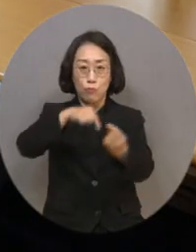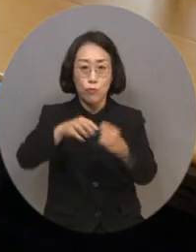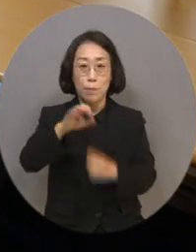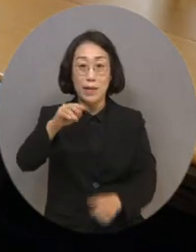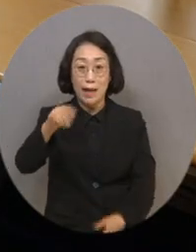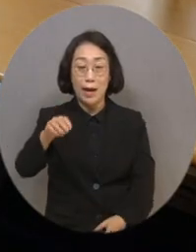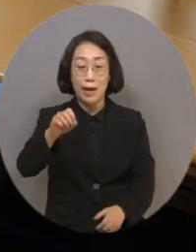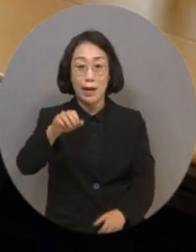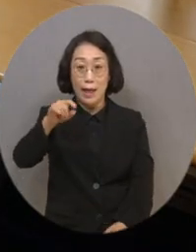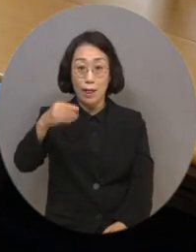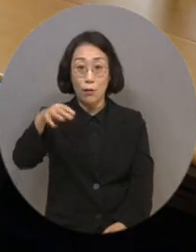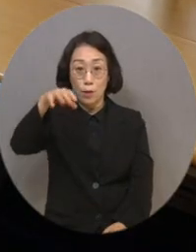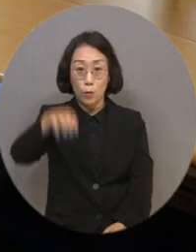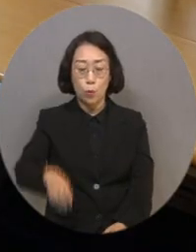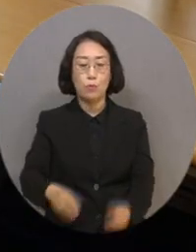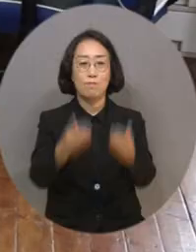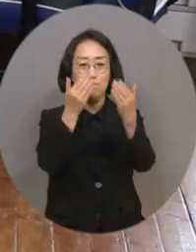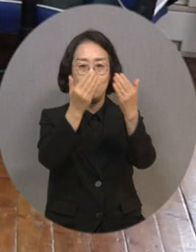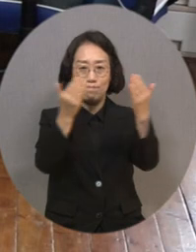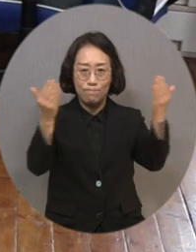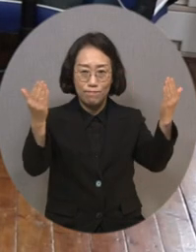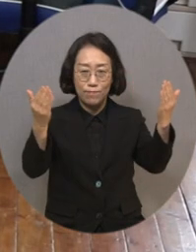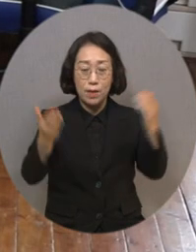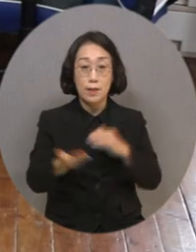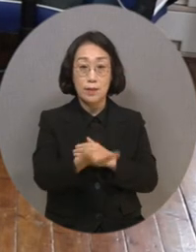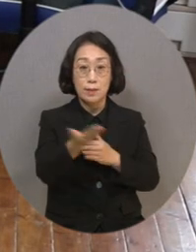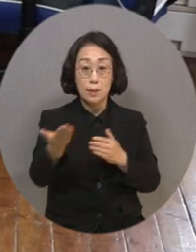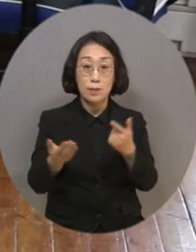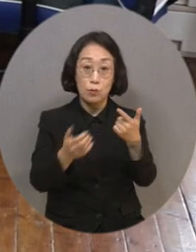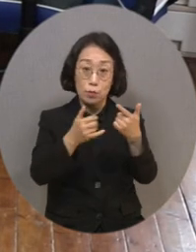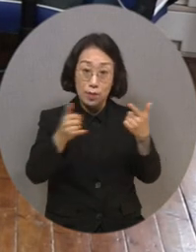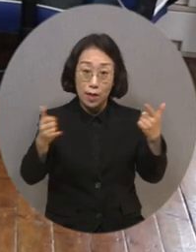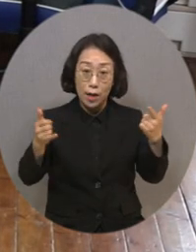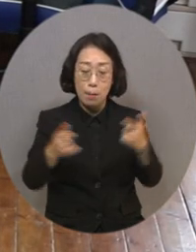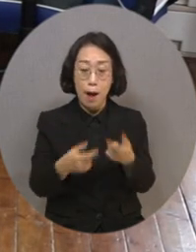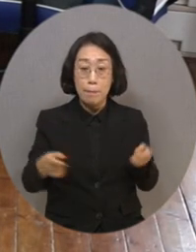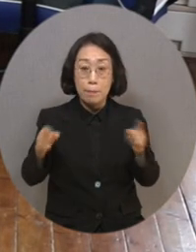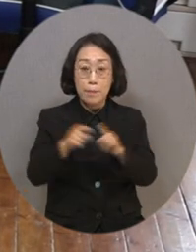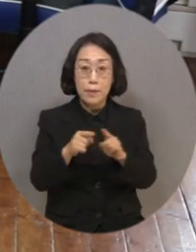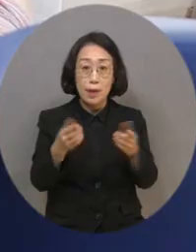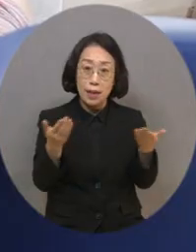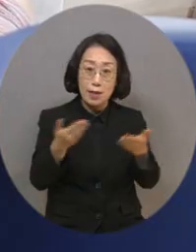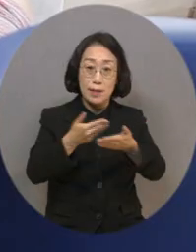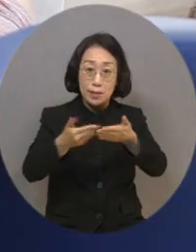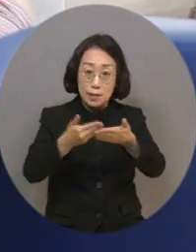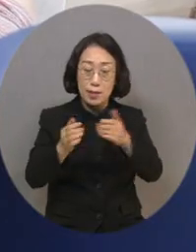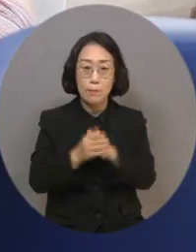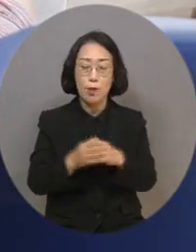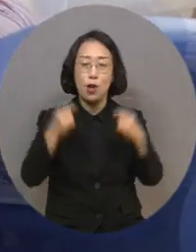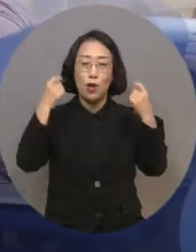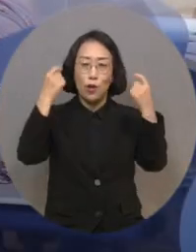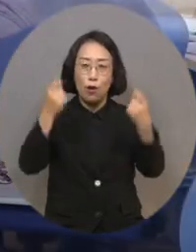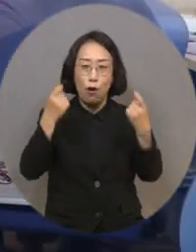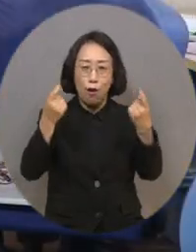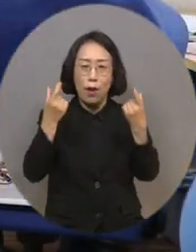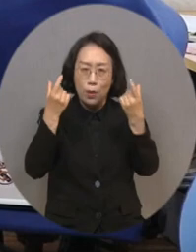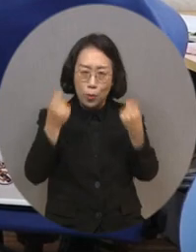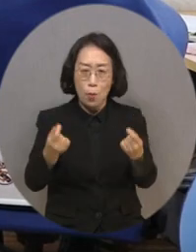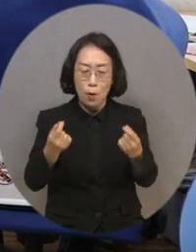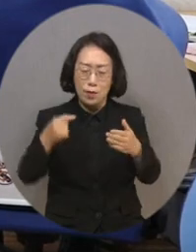갤러리에 작품을 걸었습니다. 그들은 작업실이라는 공간에서 여행가가 돼 스스로의 내면으로